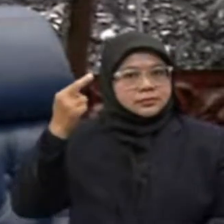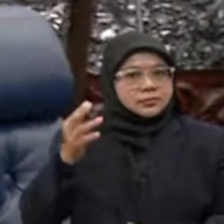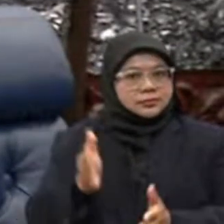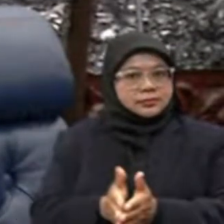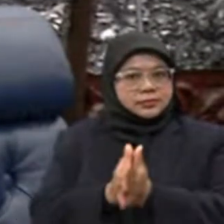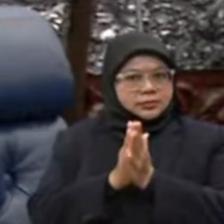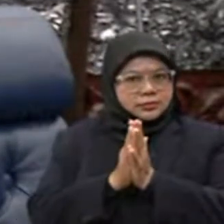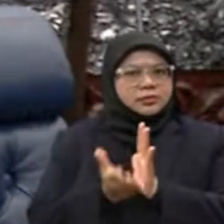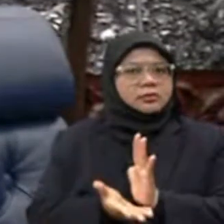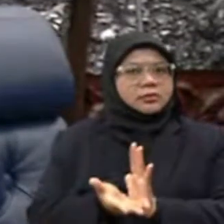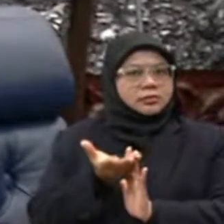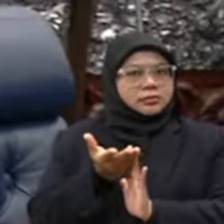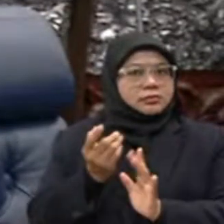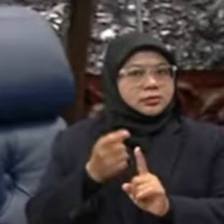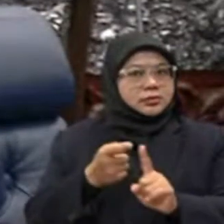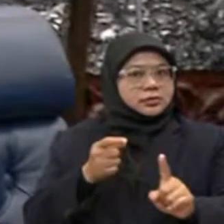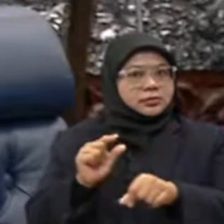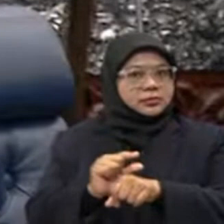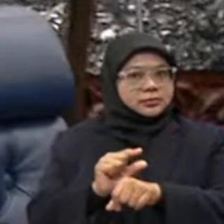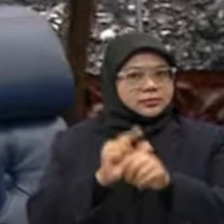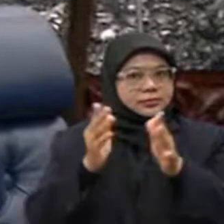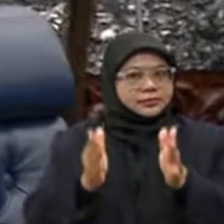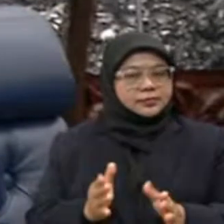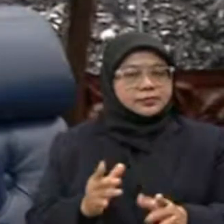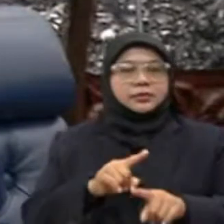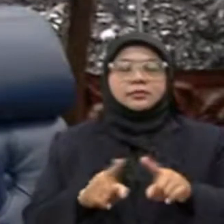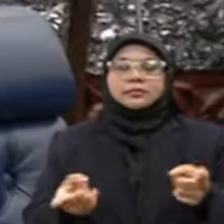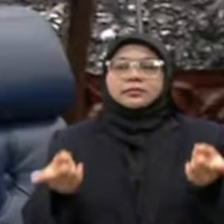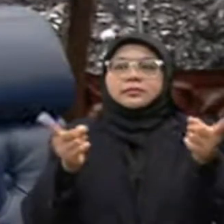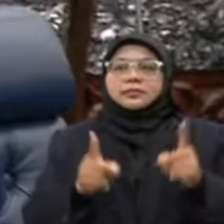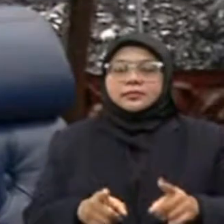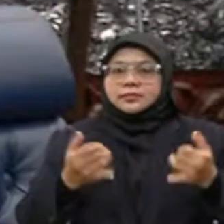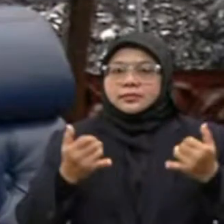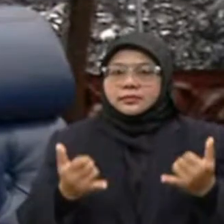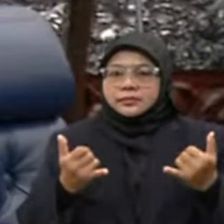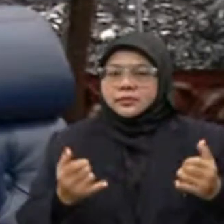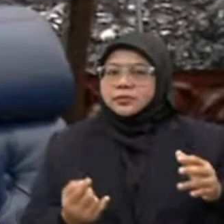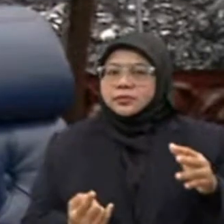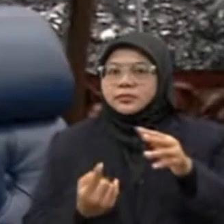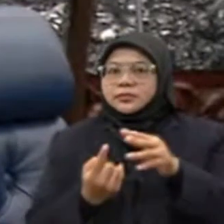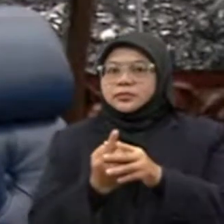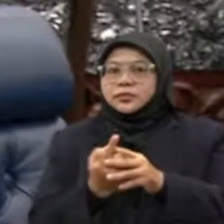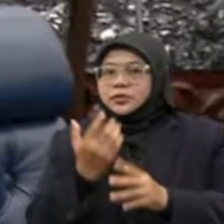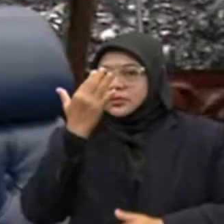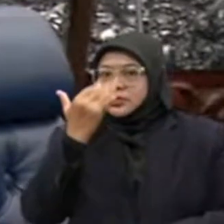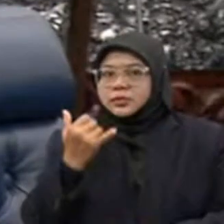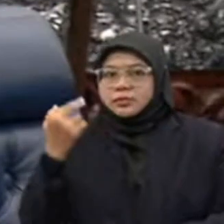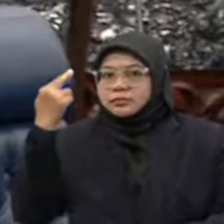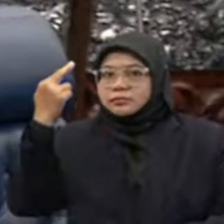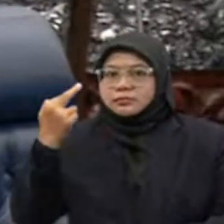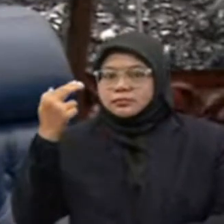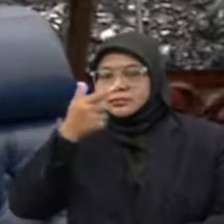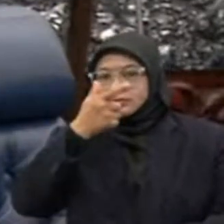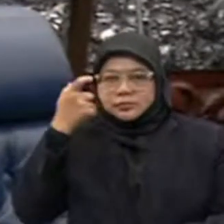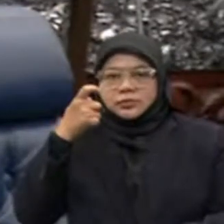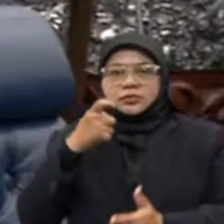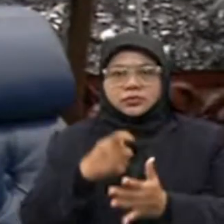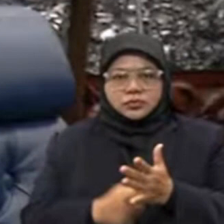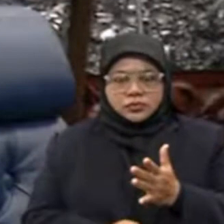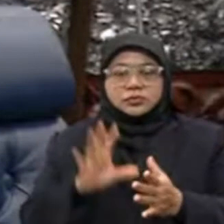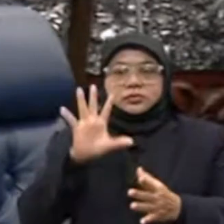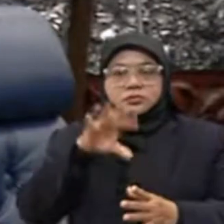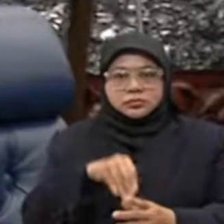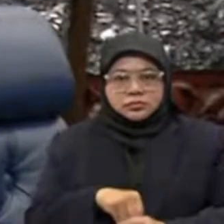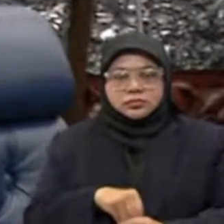yang meningkat daripada pengguna tapi inflasi yang berlaku pada hari ini antara Puncak utamanya adalah karena kenaikan cost input